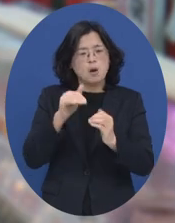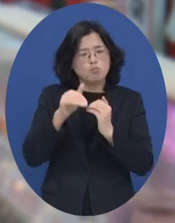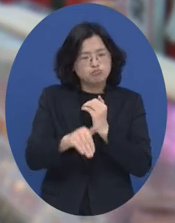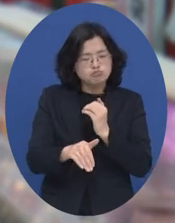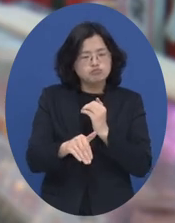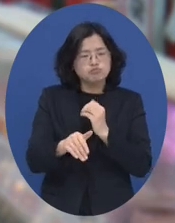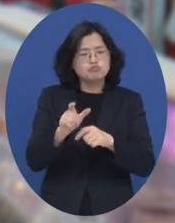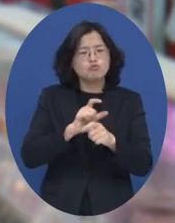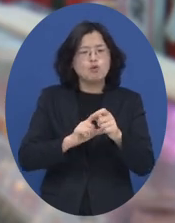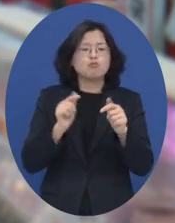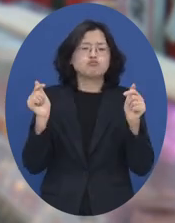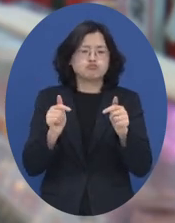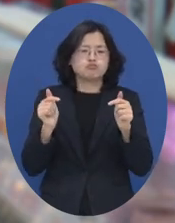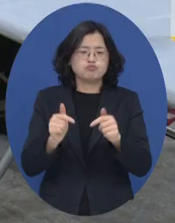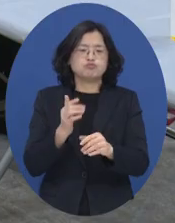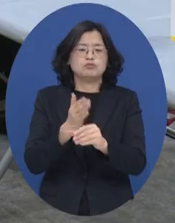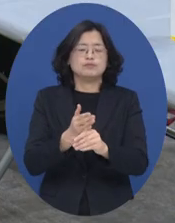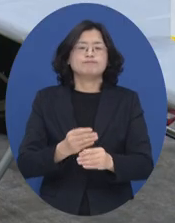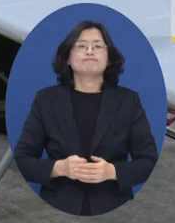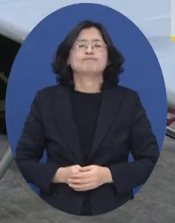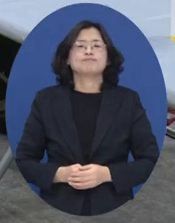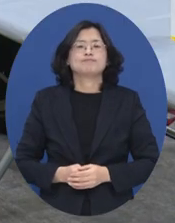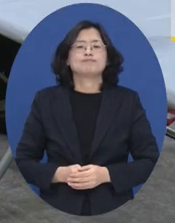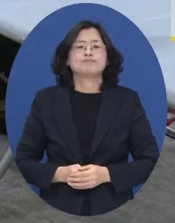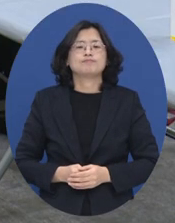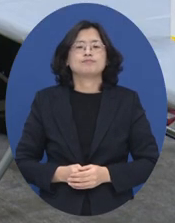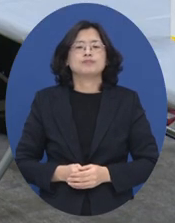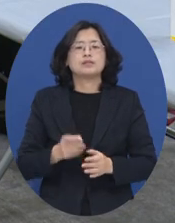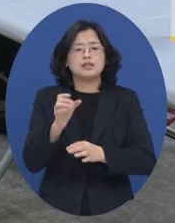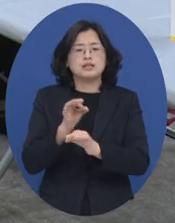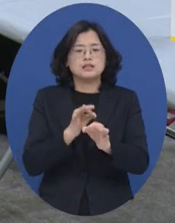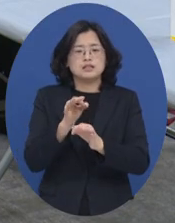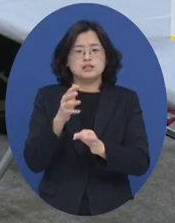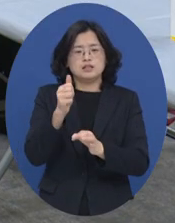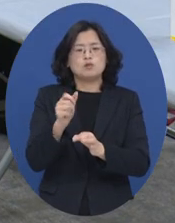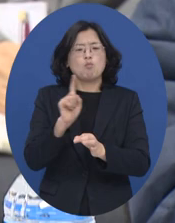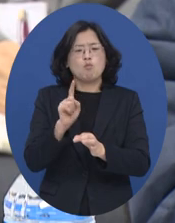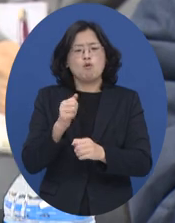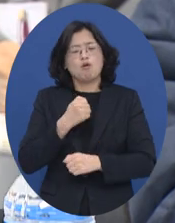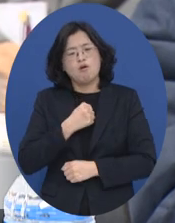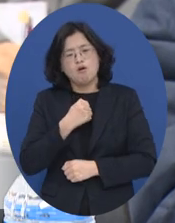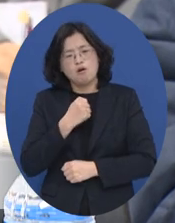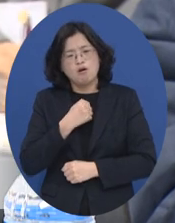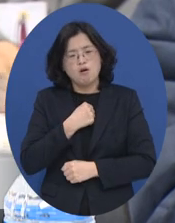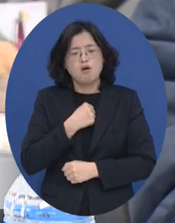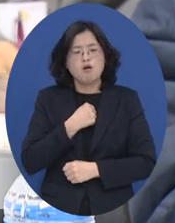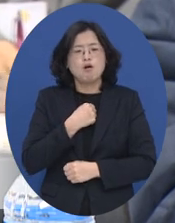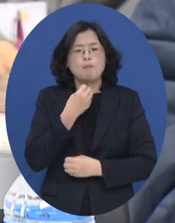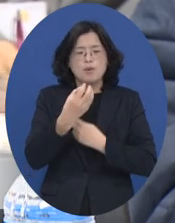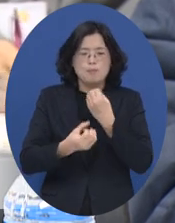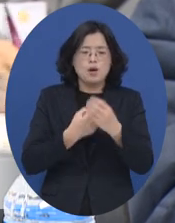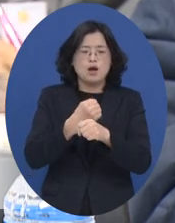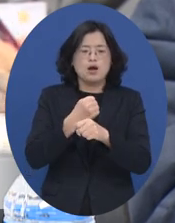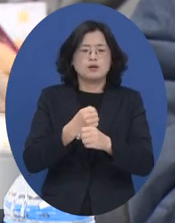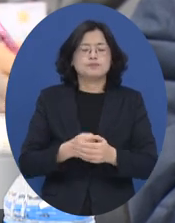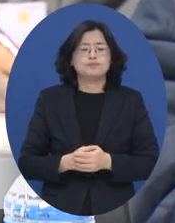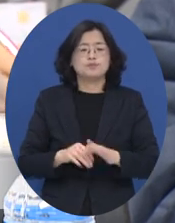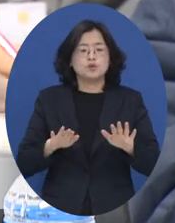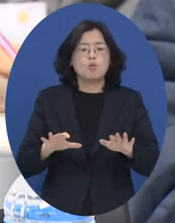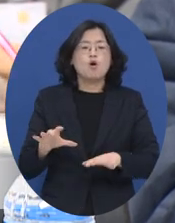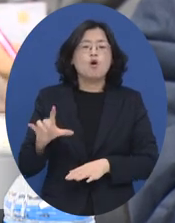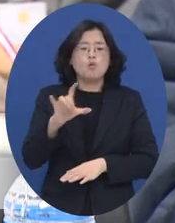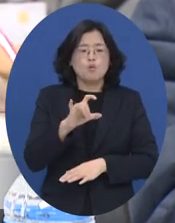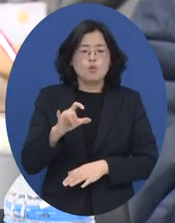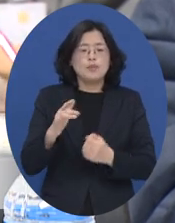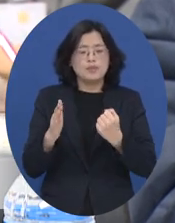찾는 발길이 더 줄었습니다. 상인들은 답답함을 호소합니다. 이번에 그 코로나 사태로 저도